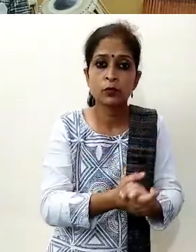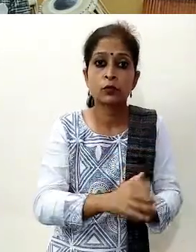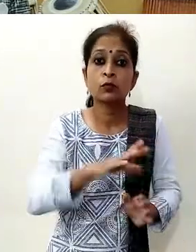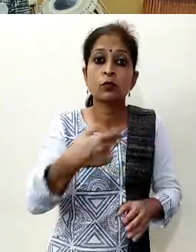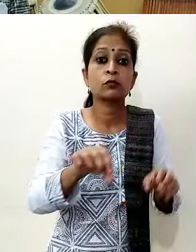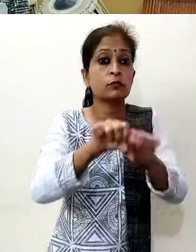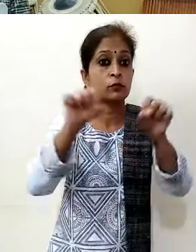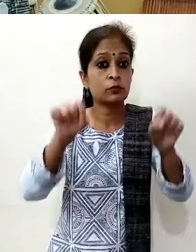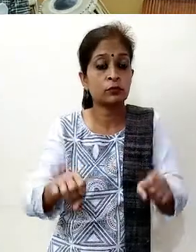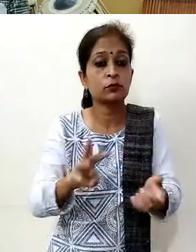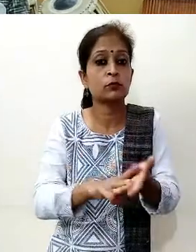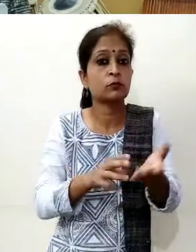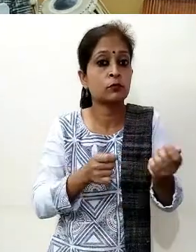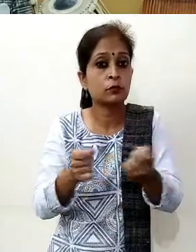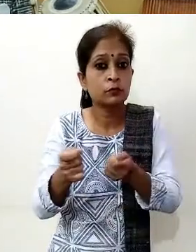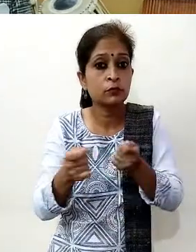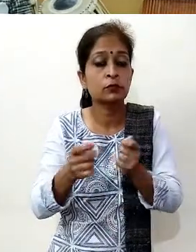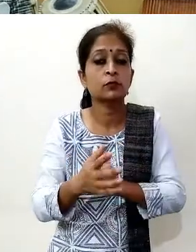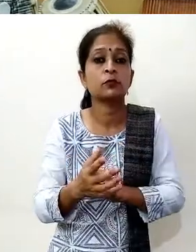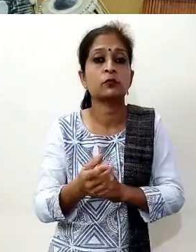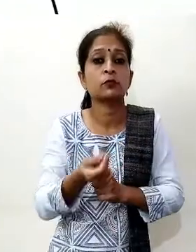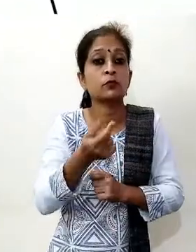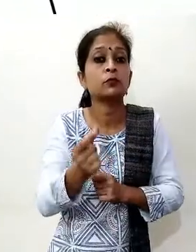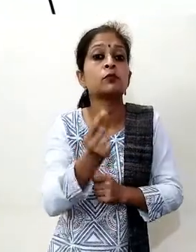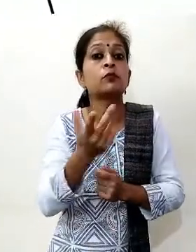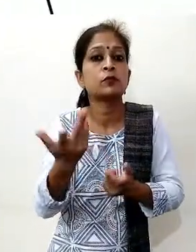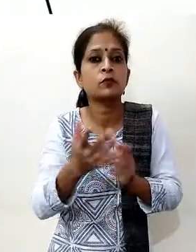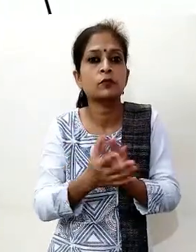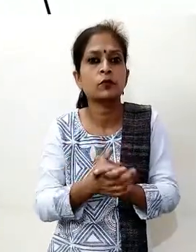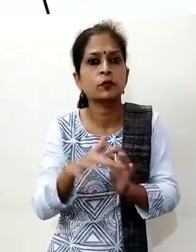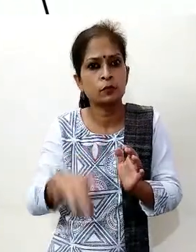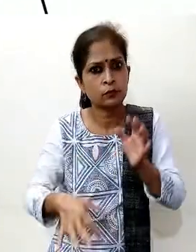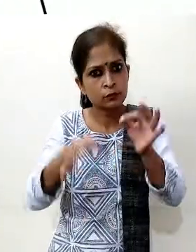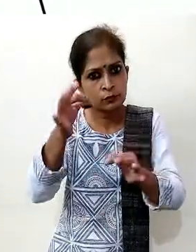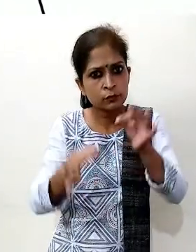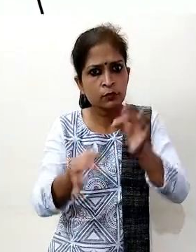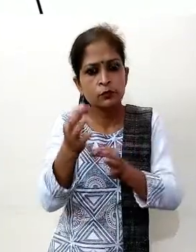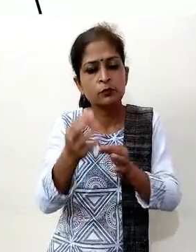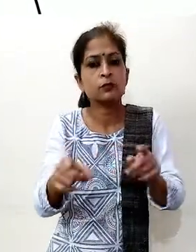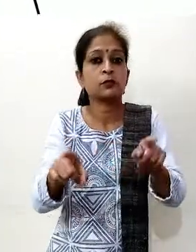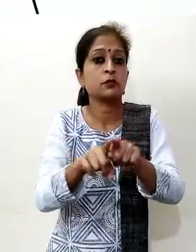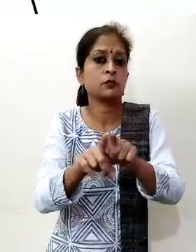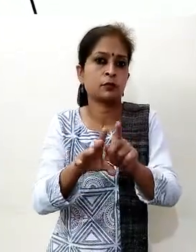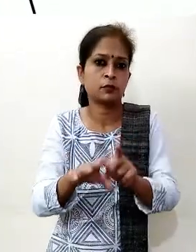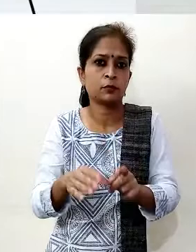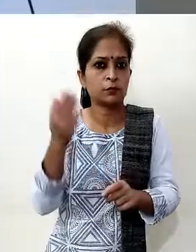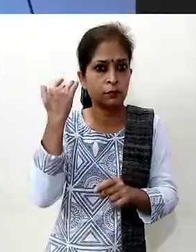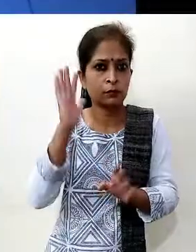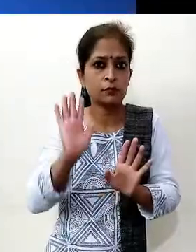साथ सिस्टम को चलाने के लिए जो कितना। तो न्याय की व्यवस्था तो इस तरह की रही हमारे यहाँ।